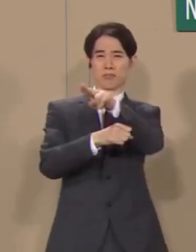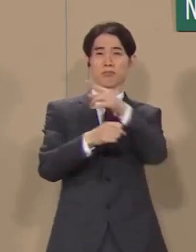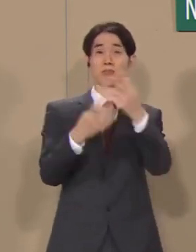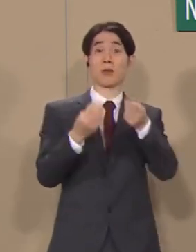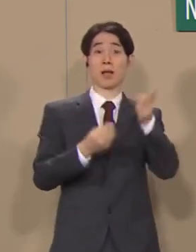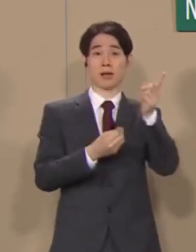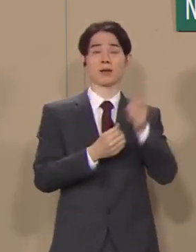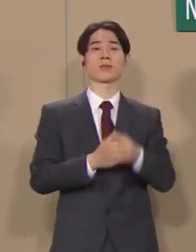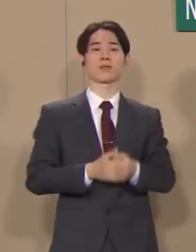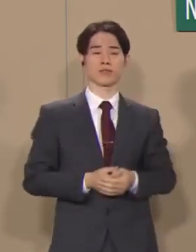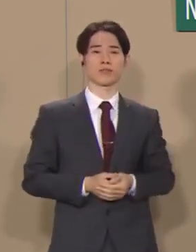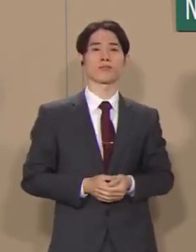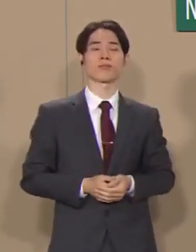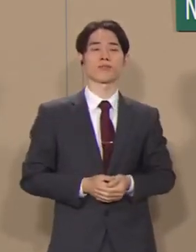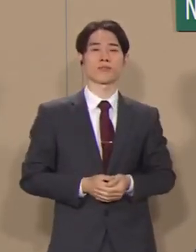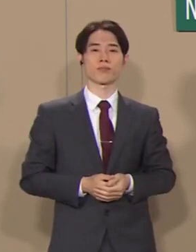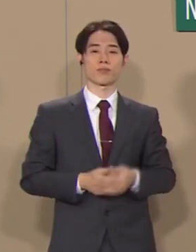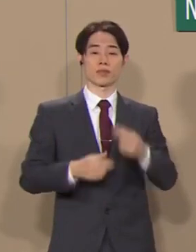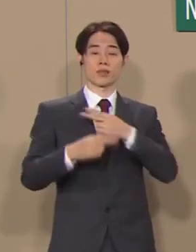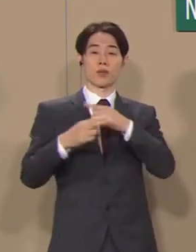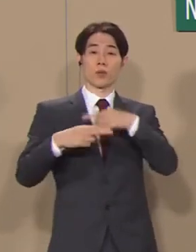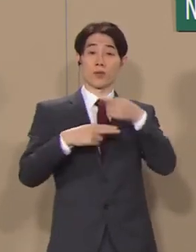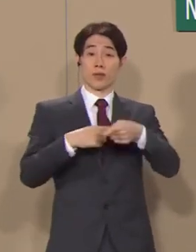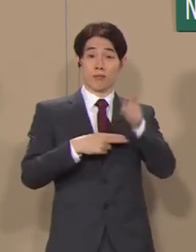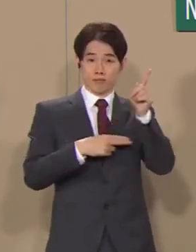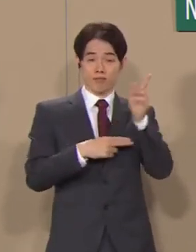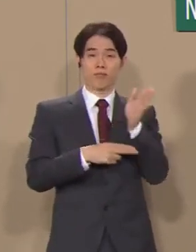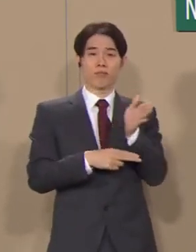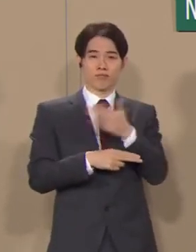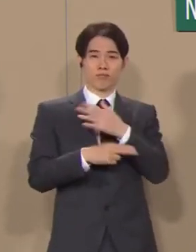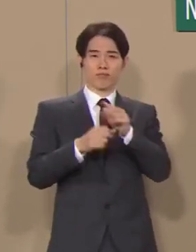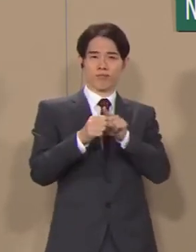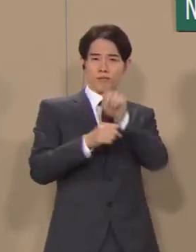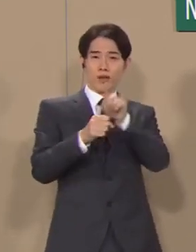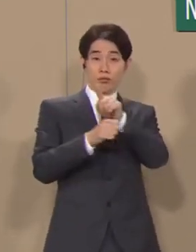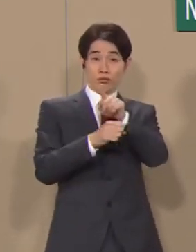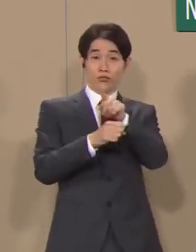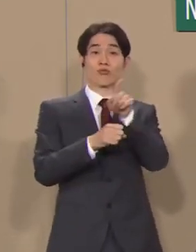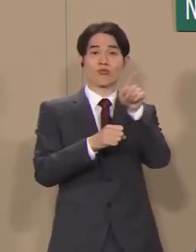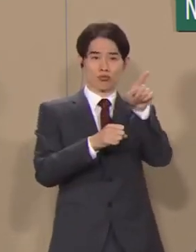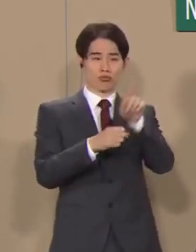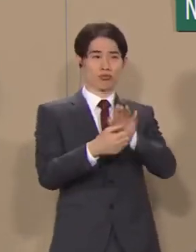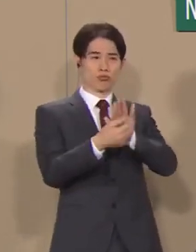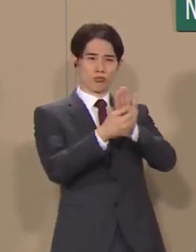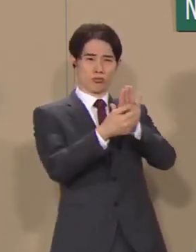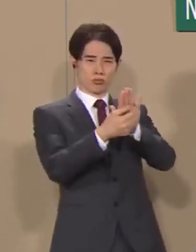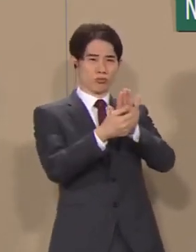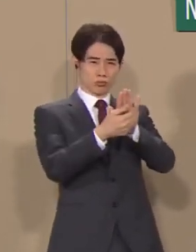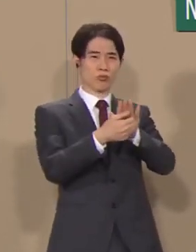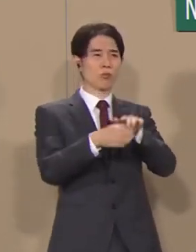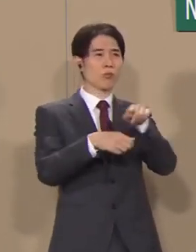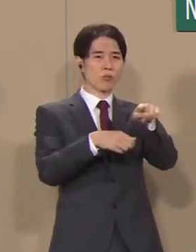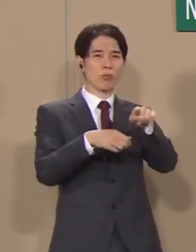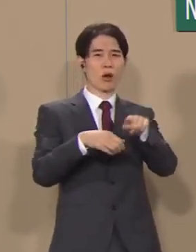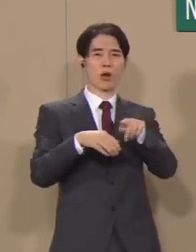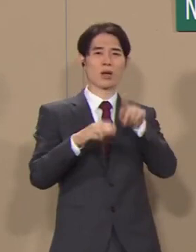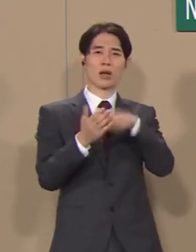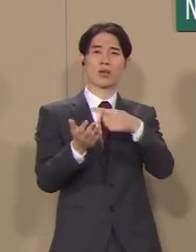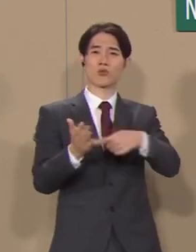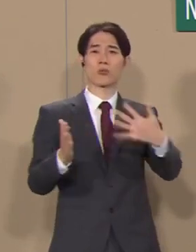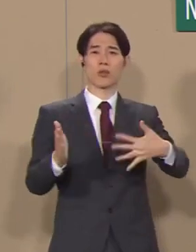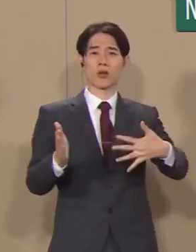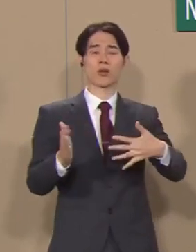しましたこのように北朝鮮からのミサイル攻撃の危険は全く除去されていません